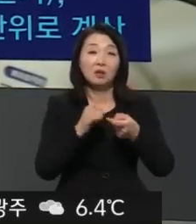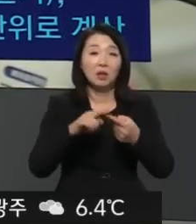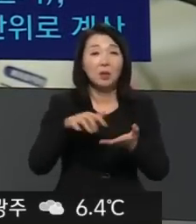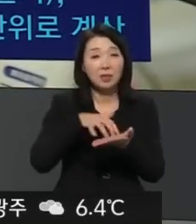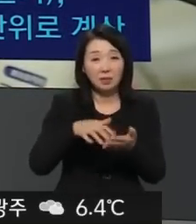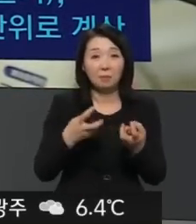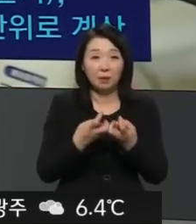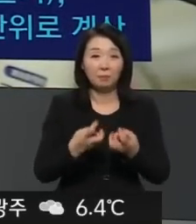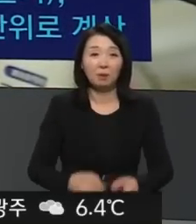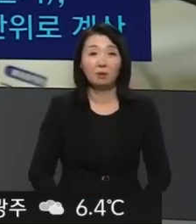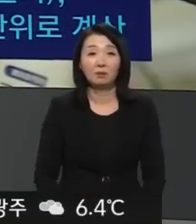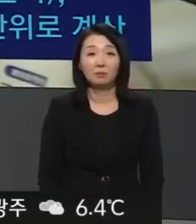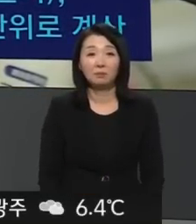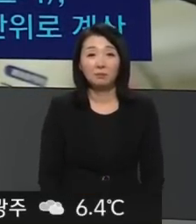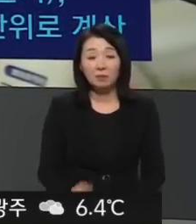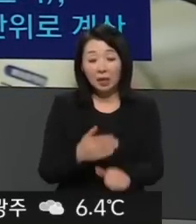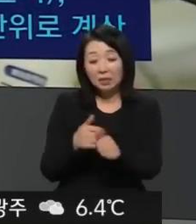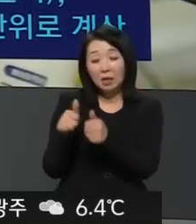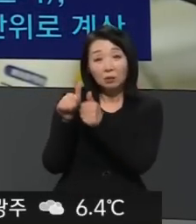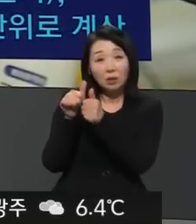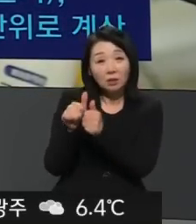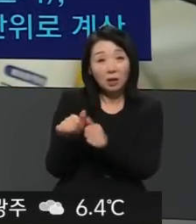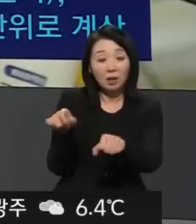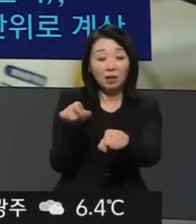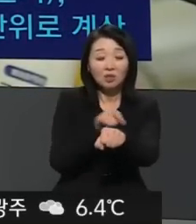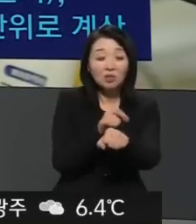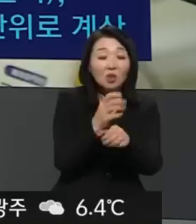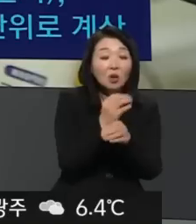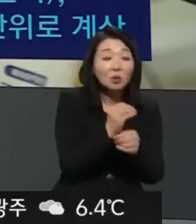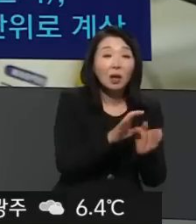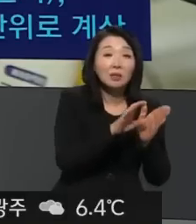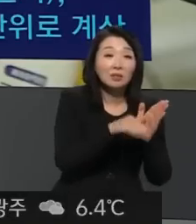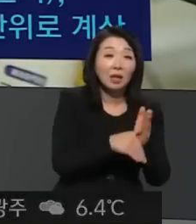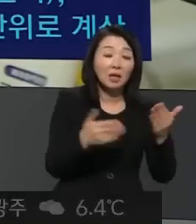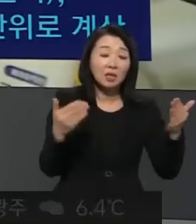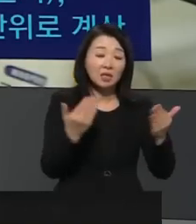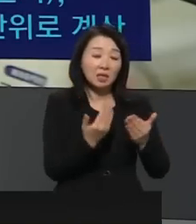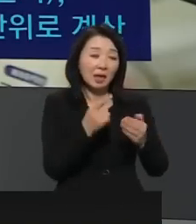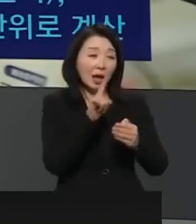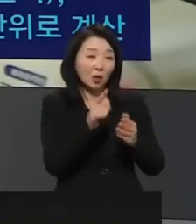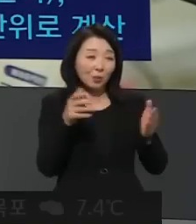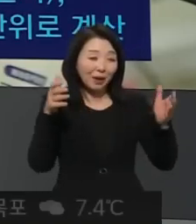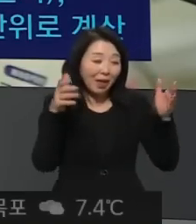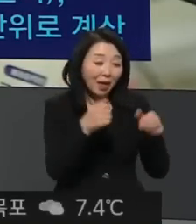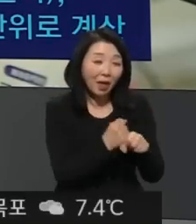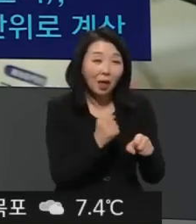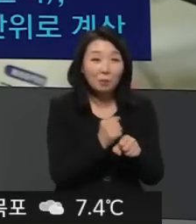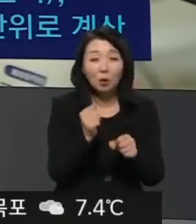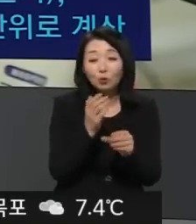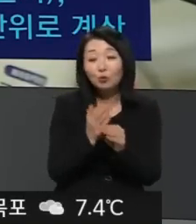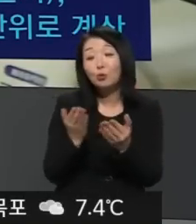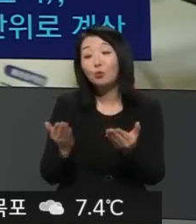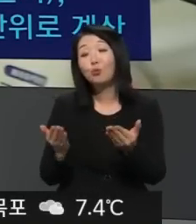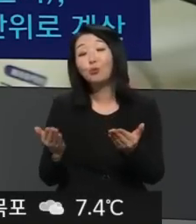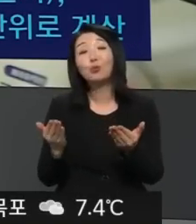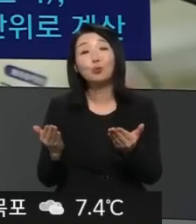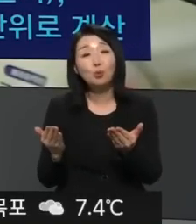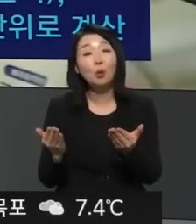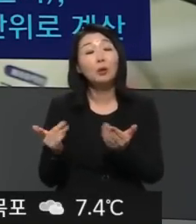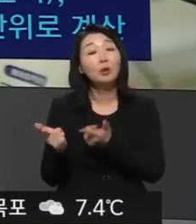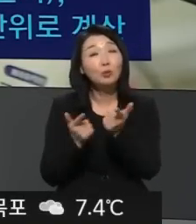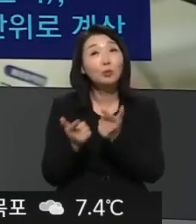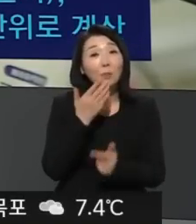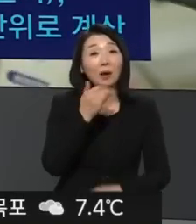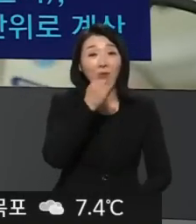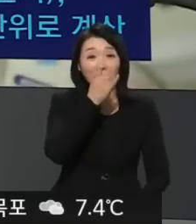계산하는 방안입니다. 이렇게 해서 상황에 따라 특정 시기엔 일을 몰아서 할 수도 또 좀 쉬엄쉬엄 할 수도 있게 하겠다는